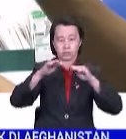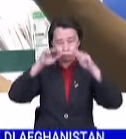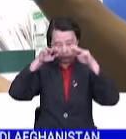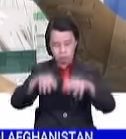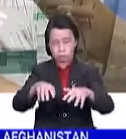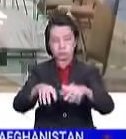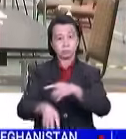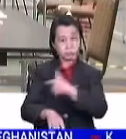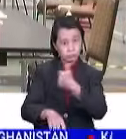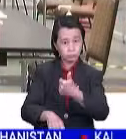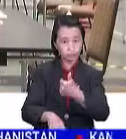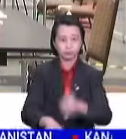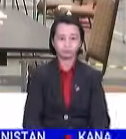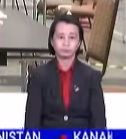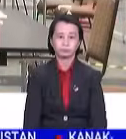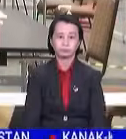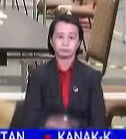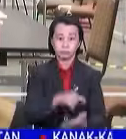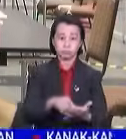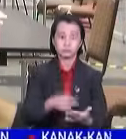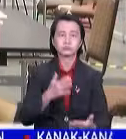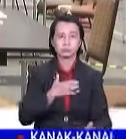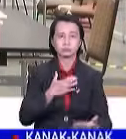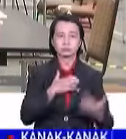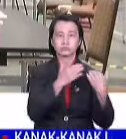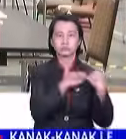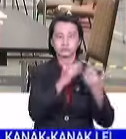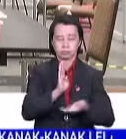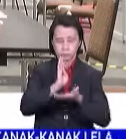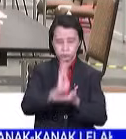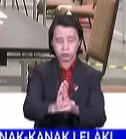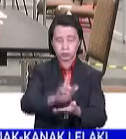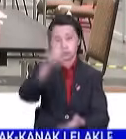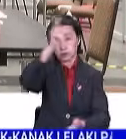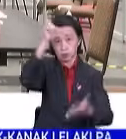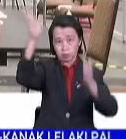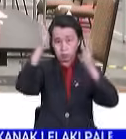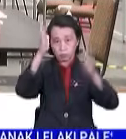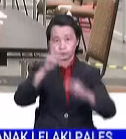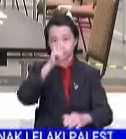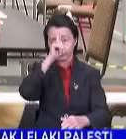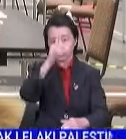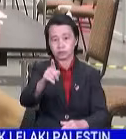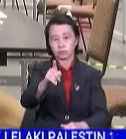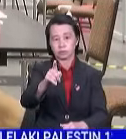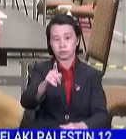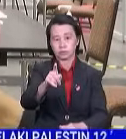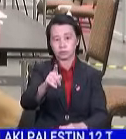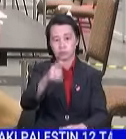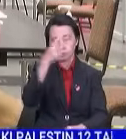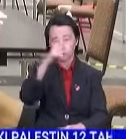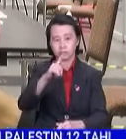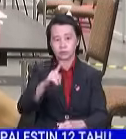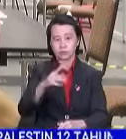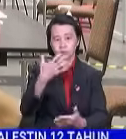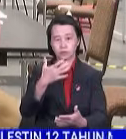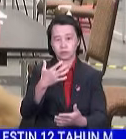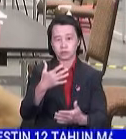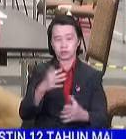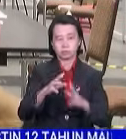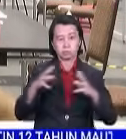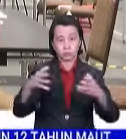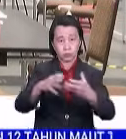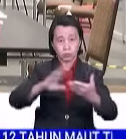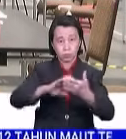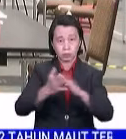prihatin Indah peranan Kami sebenarnya untuk membantu Kerajaan Malaysia jika bentuk kelompok immunity